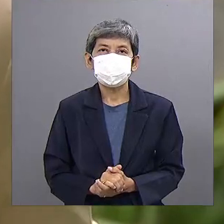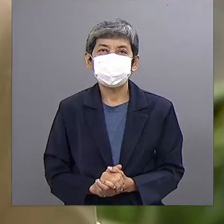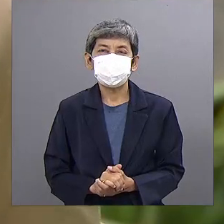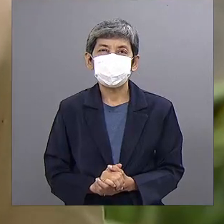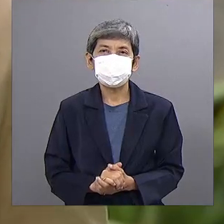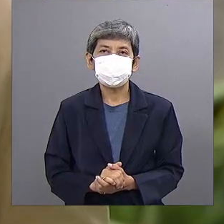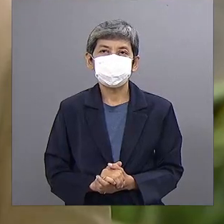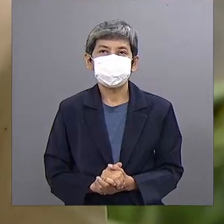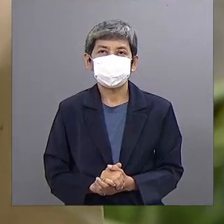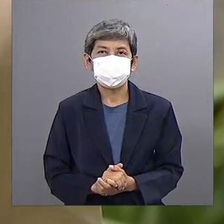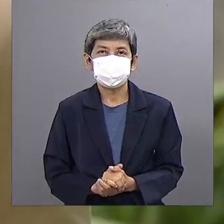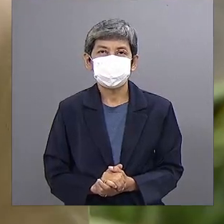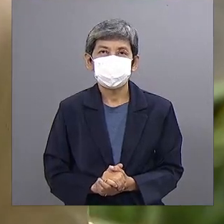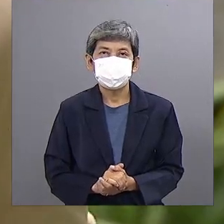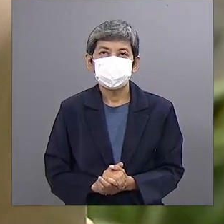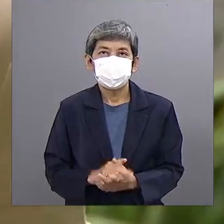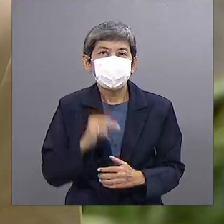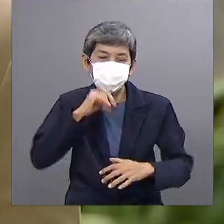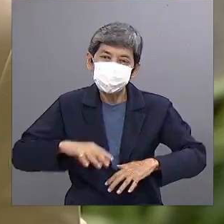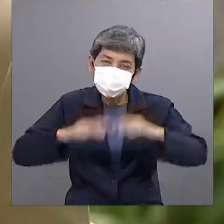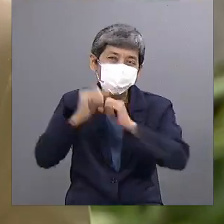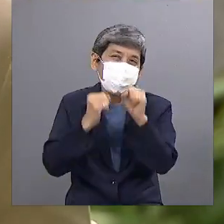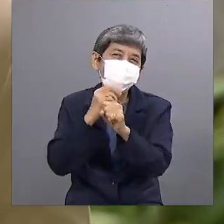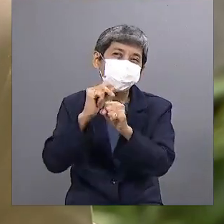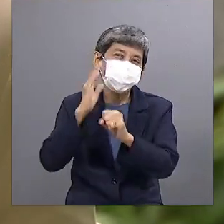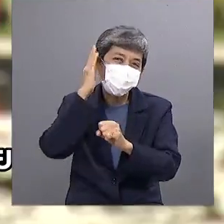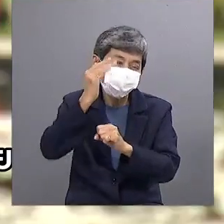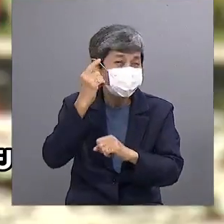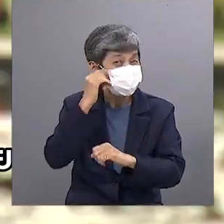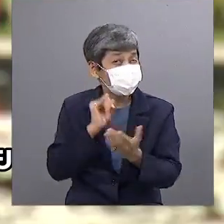Bangkok will be drowning in 30 years. Is that correct?